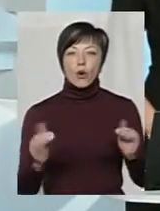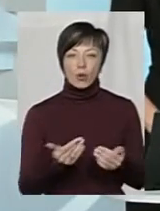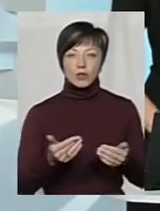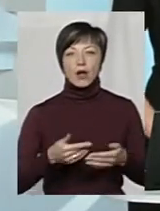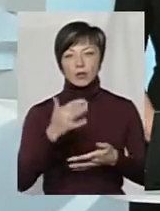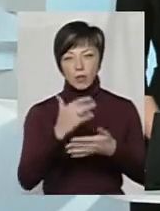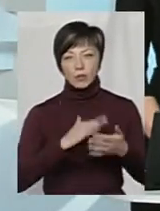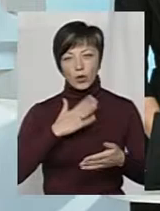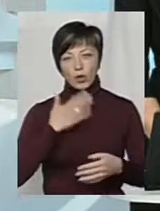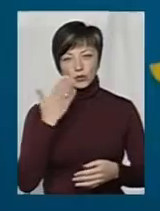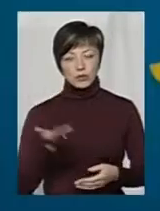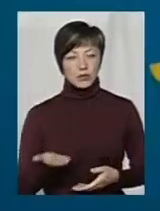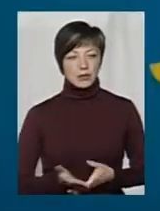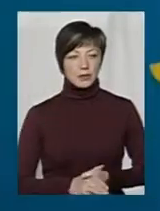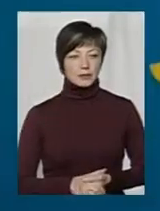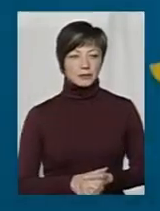нашого спікера.